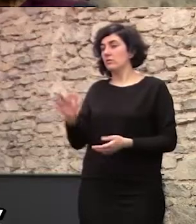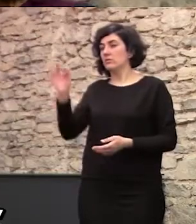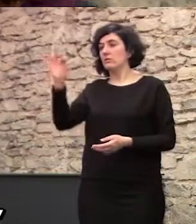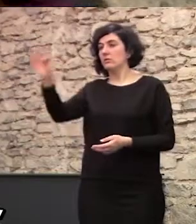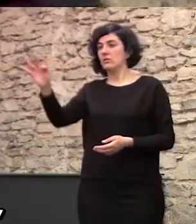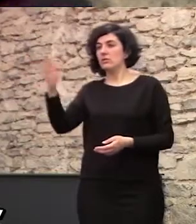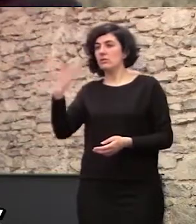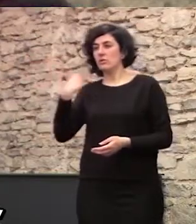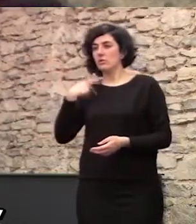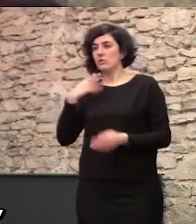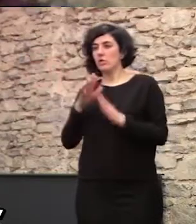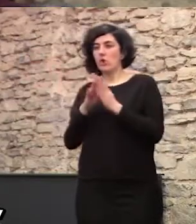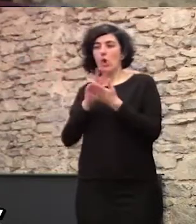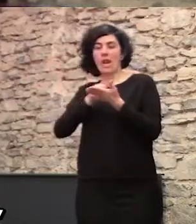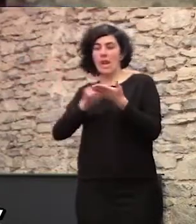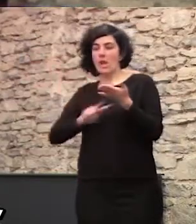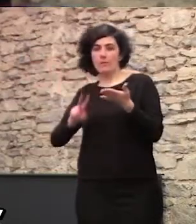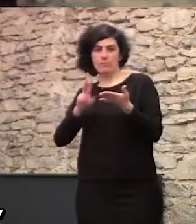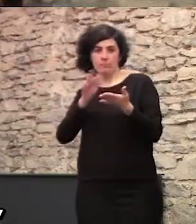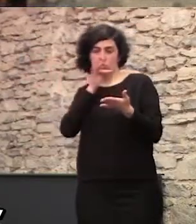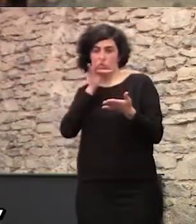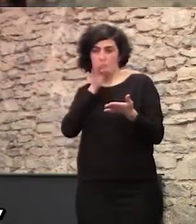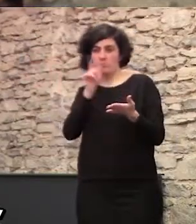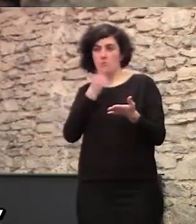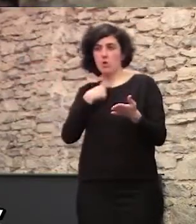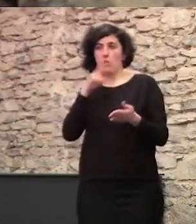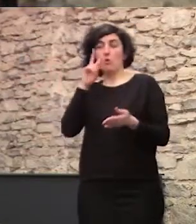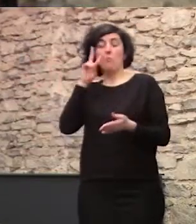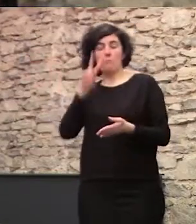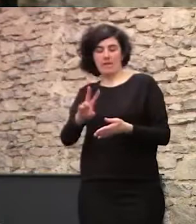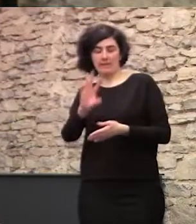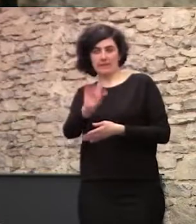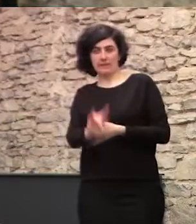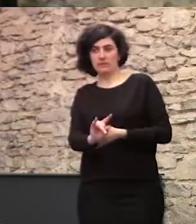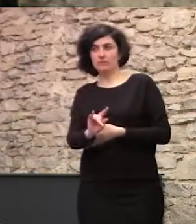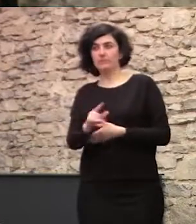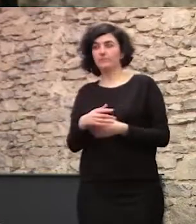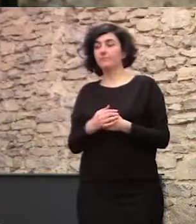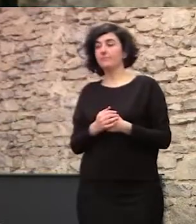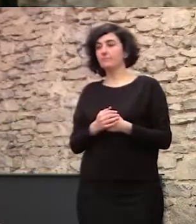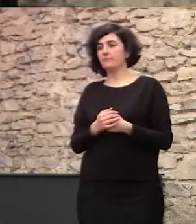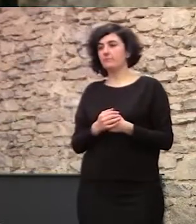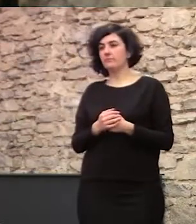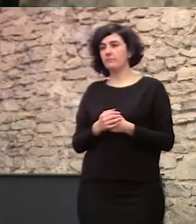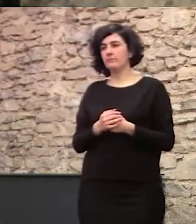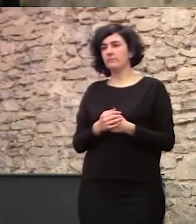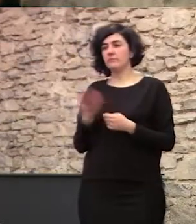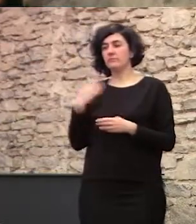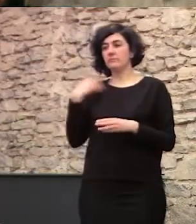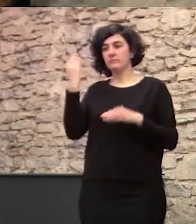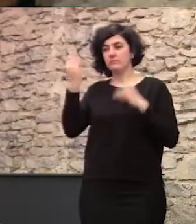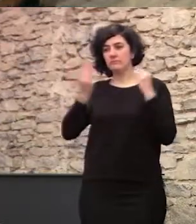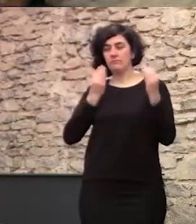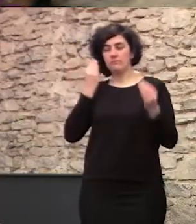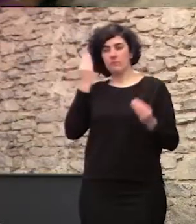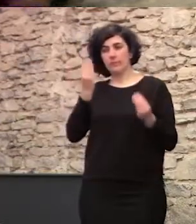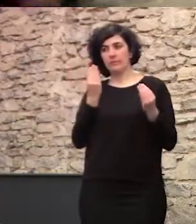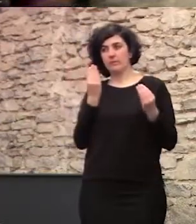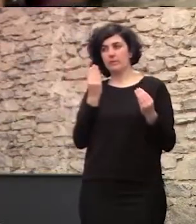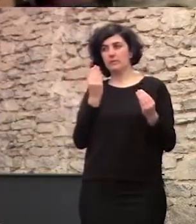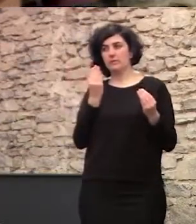Nik ikusi nuenean ez dut irakurri liburua, baina ikusi nuen, eta azala eta tal, eta pentsatu nuen,